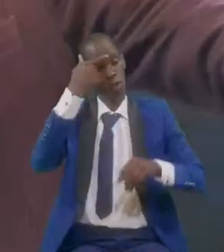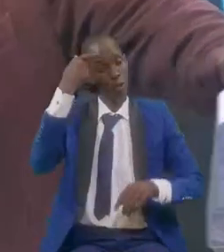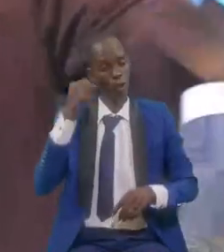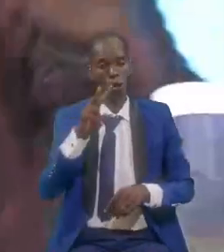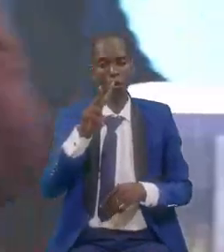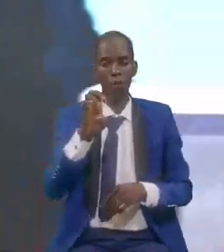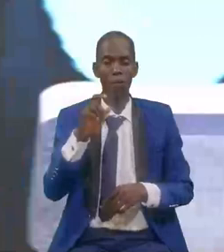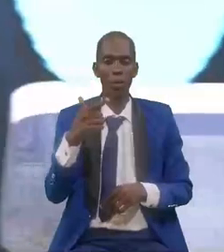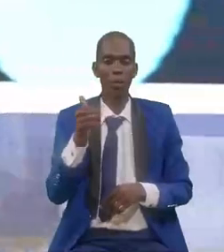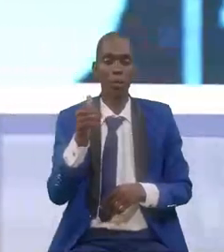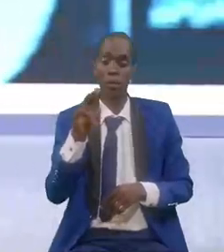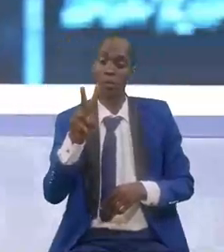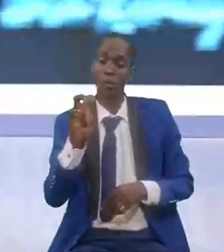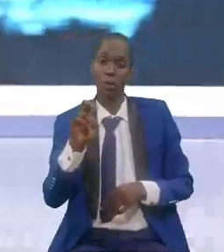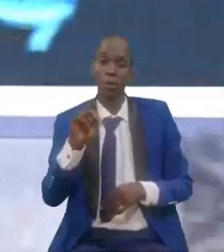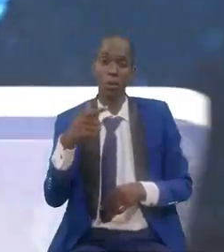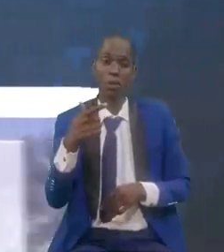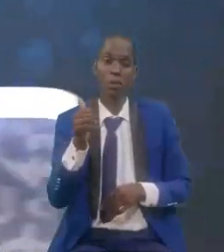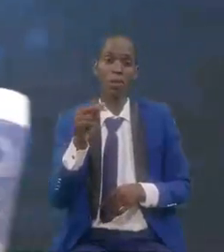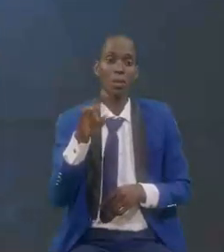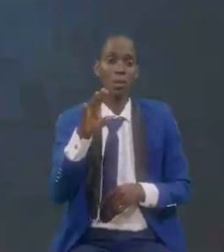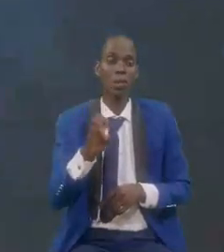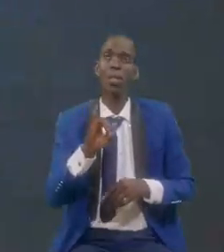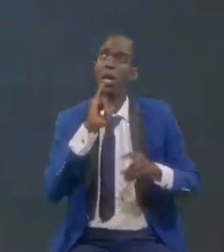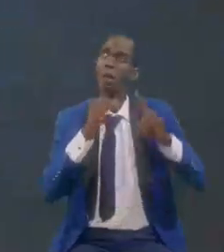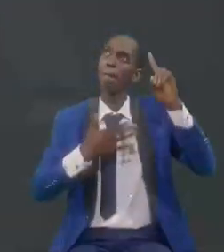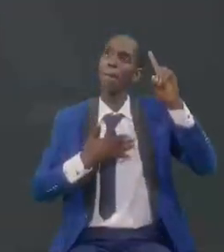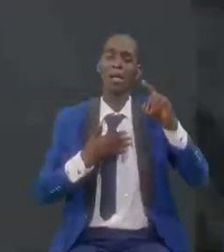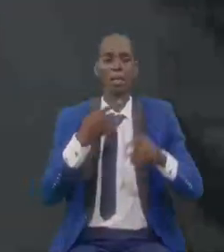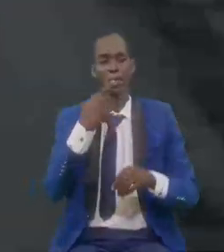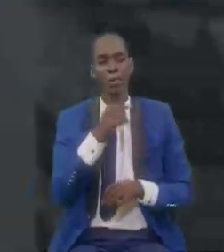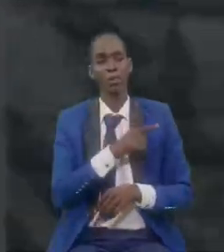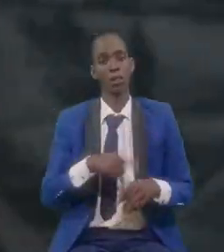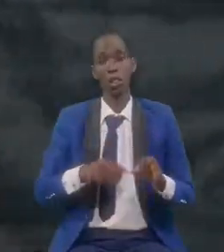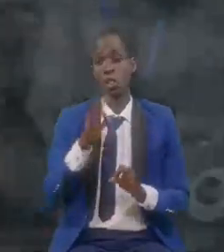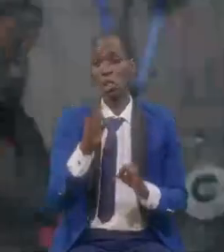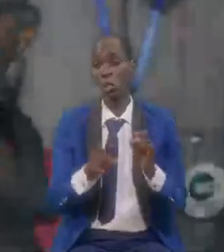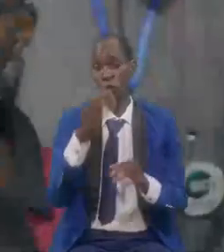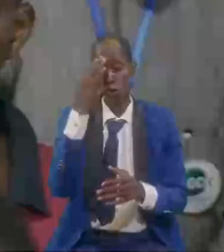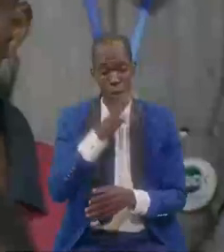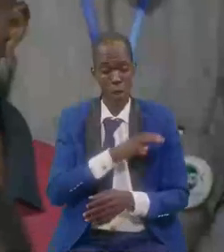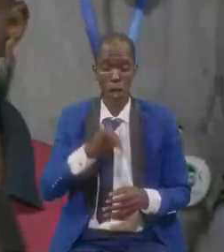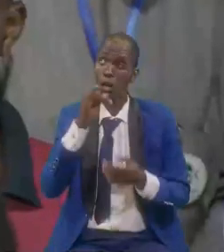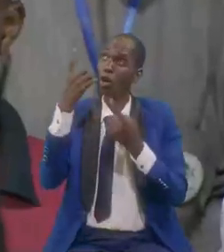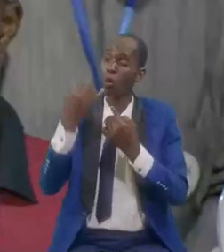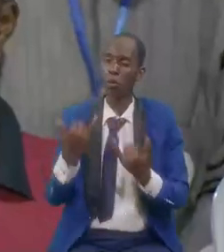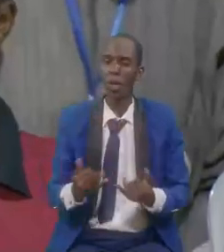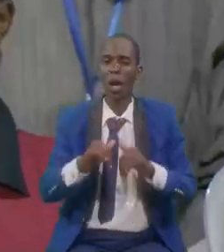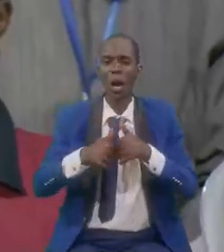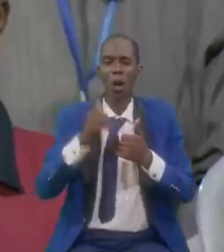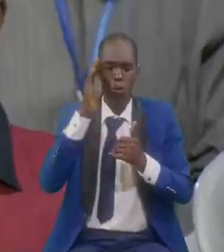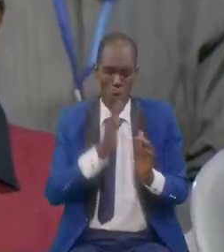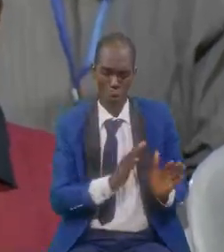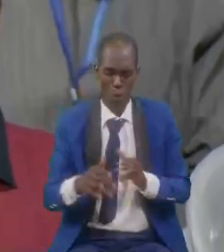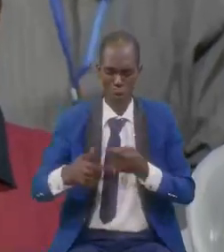et à moi la rétribution. Si tu savais que Christ viendra maintenant, comment allais-tu examiner ta vie? Comment